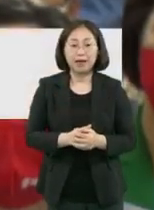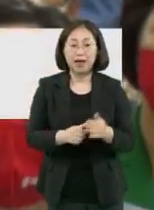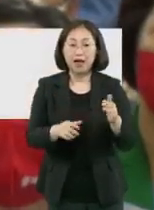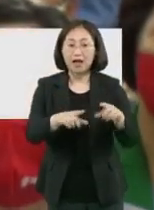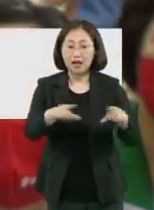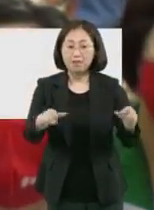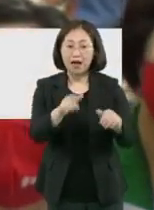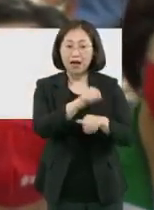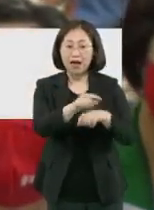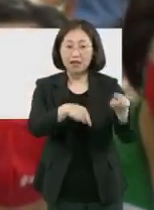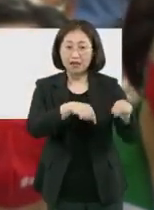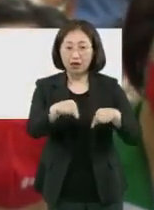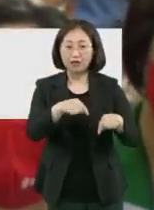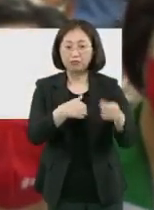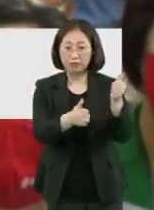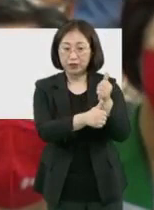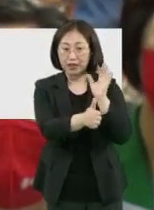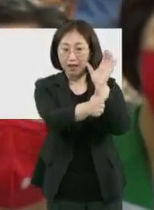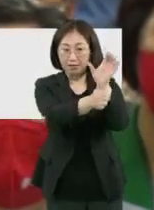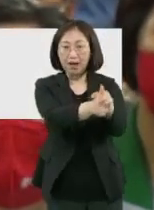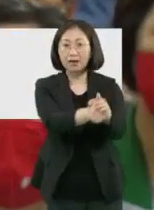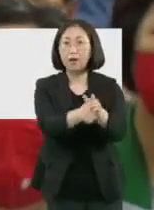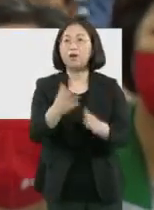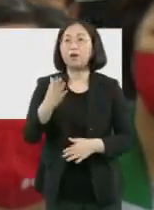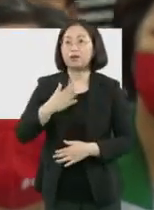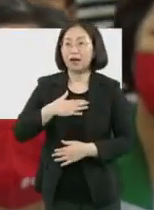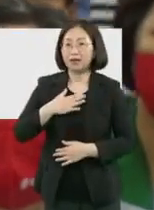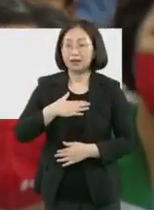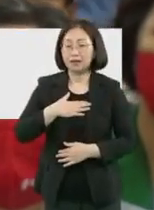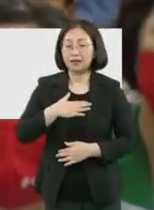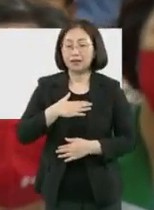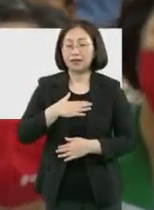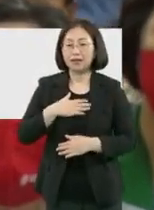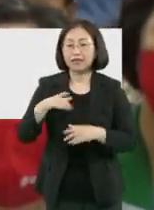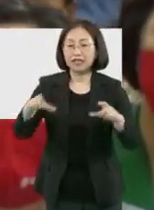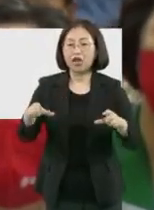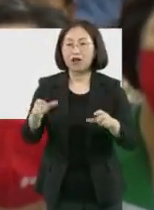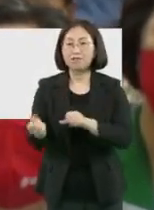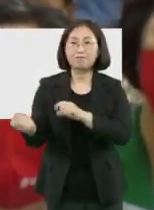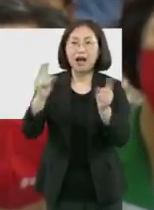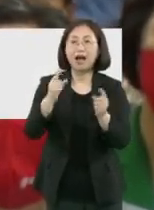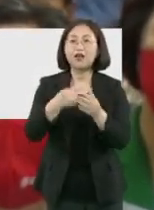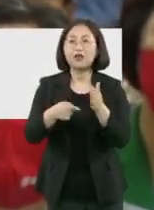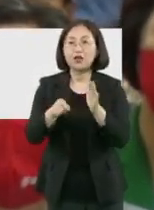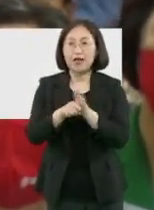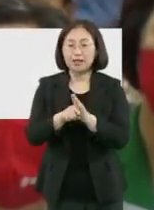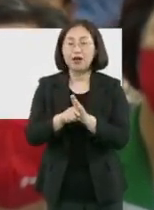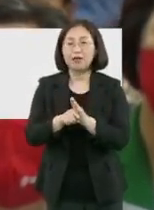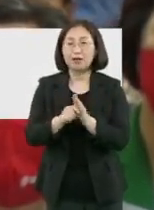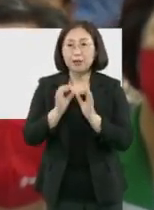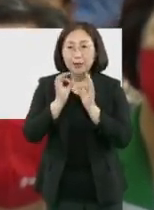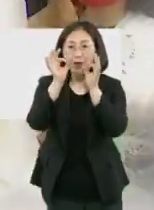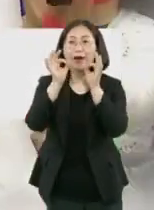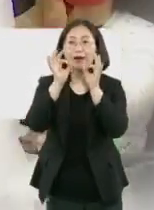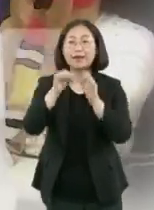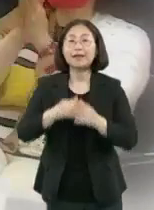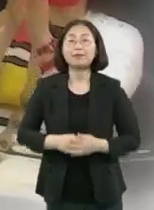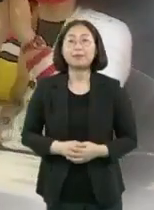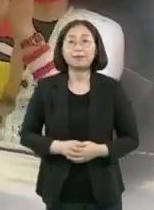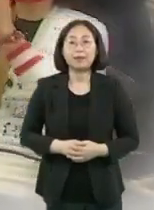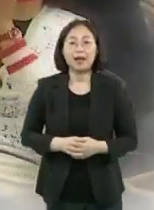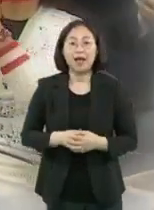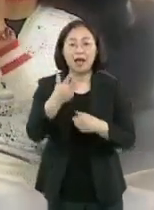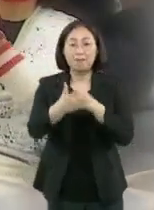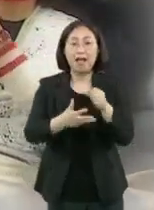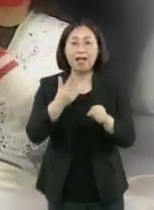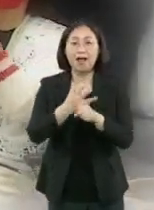맡기고 저는 지역을 일으키기 위한 시장으로서 역할을 충분히 해야겠다 이런 각오를 갖고 있습니다. 8년